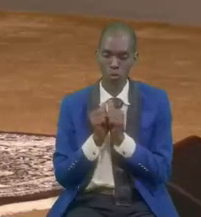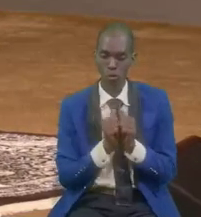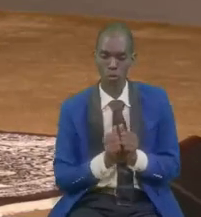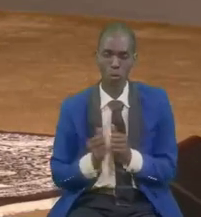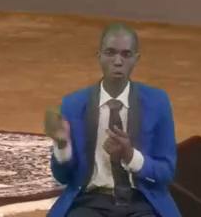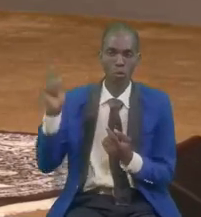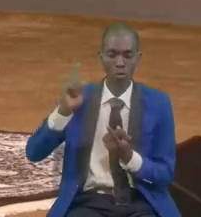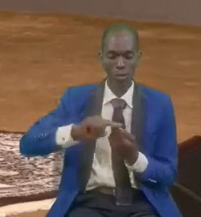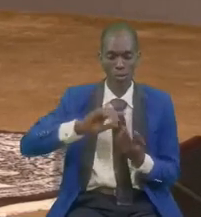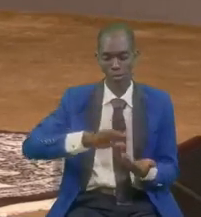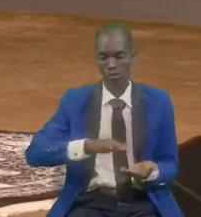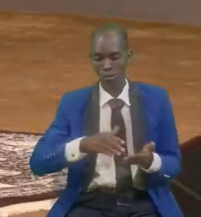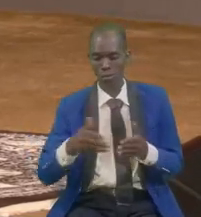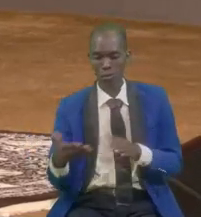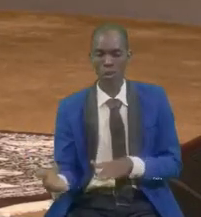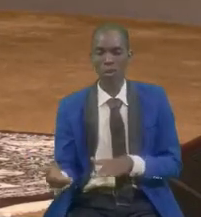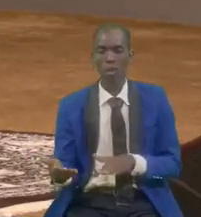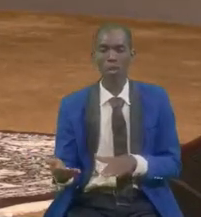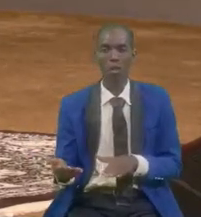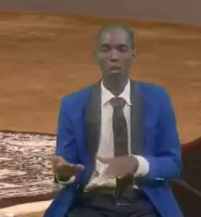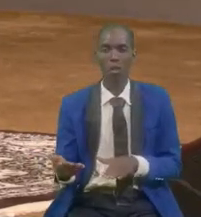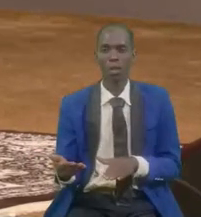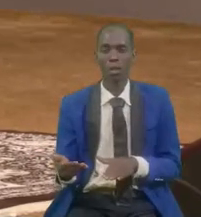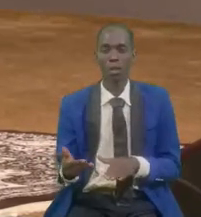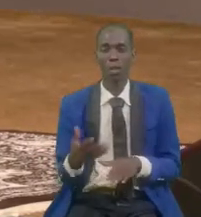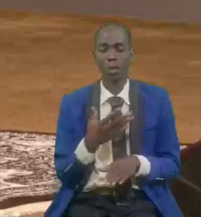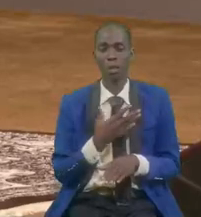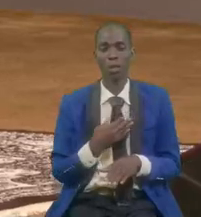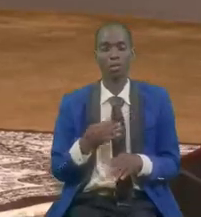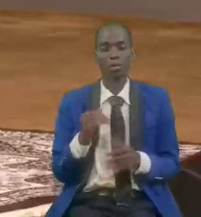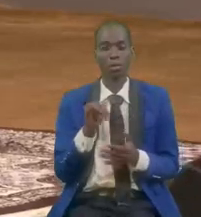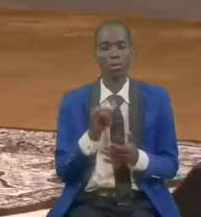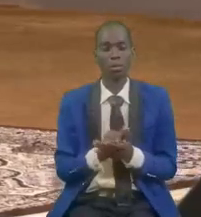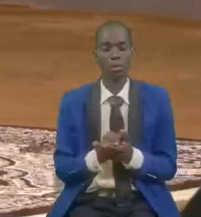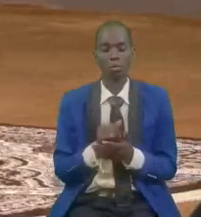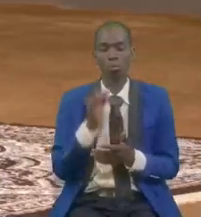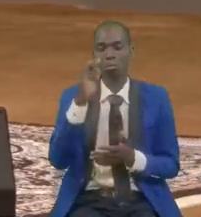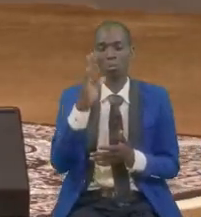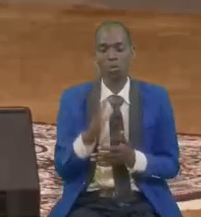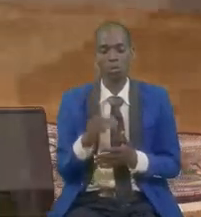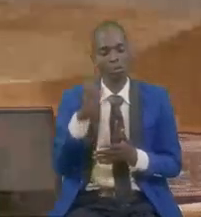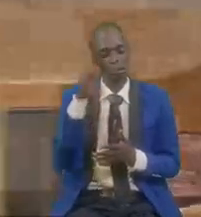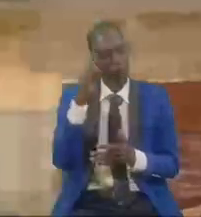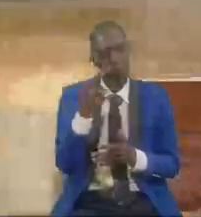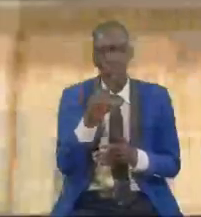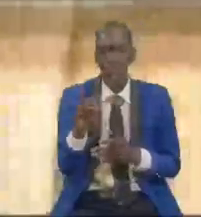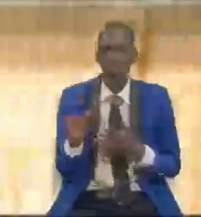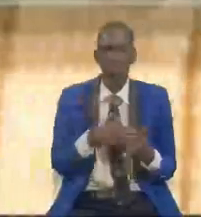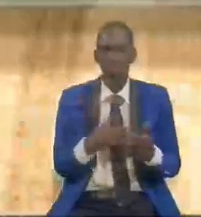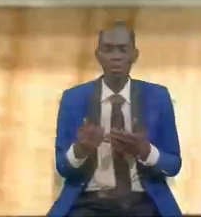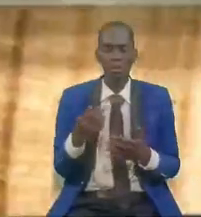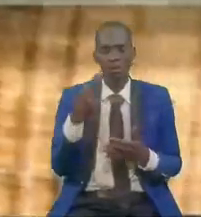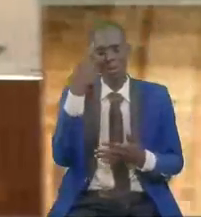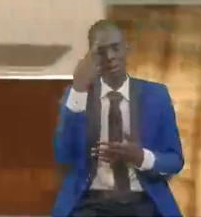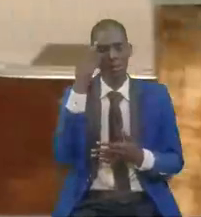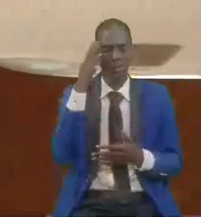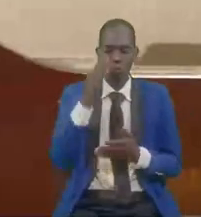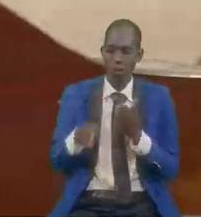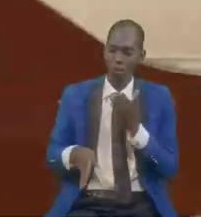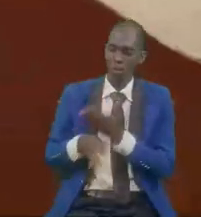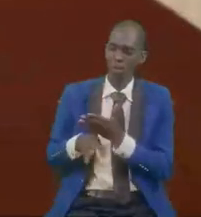la mort vous sépare. Mais ces prédicateurs, pour une raison donnée eux-mêmes,